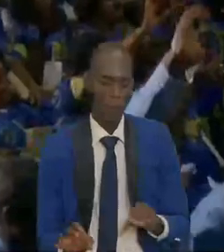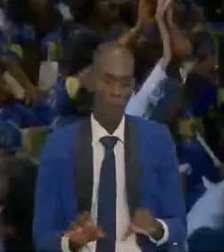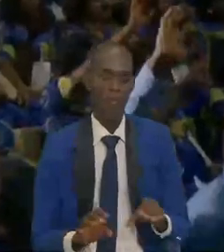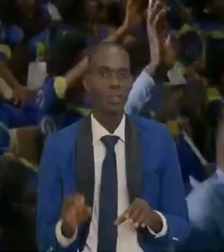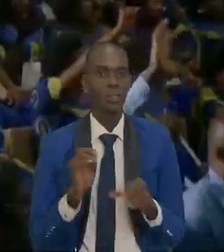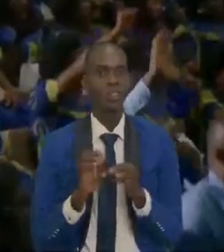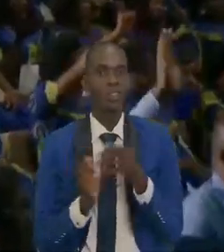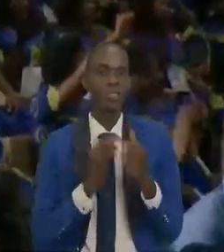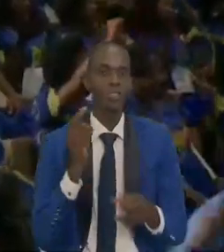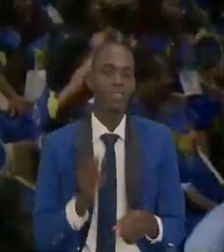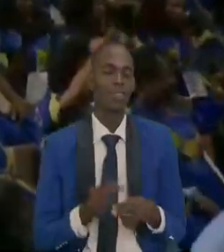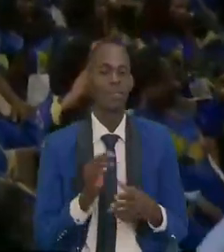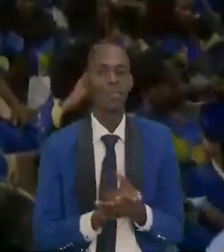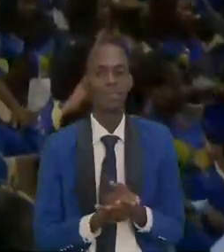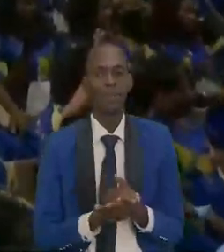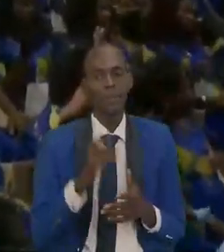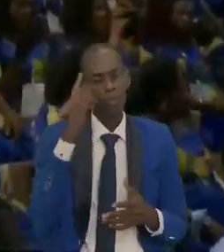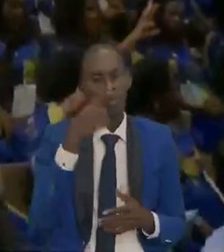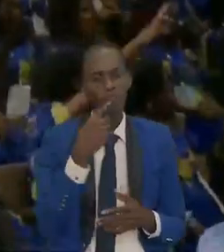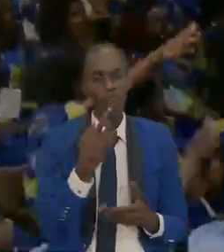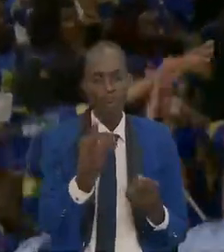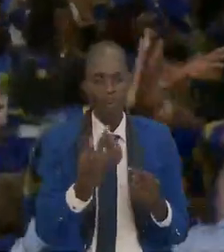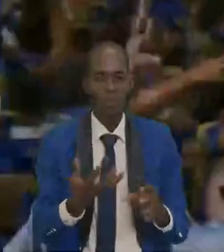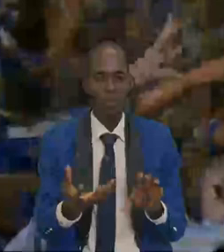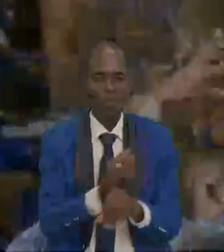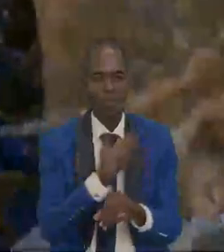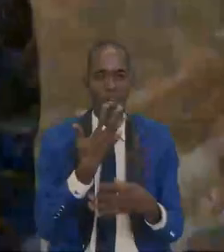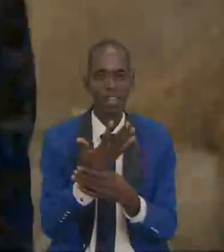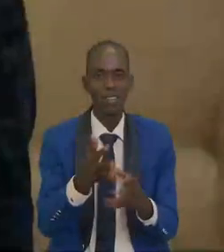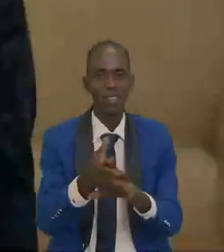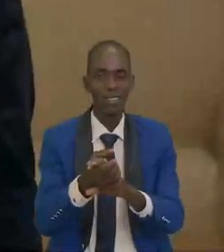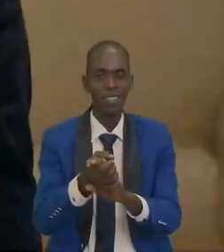Accomplissement. Où es-tu? Serre ma main là-bas, de loin.